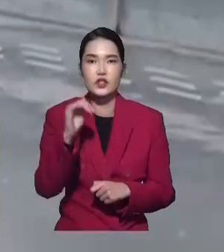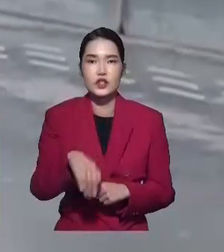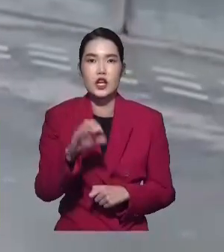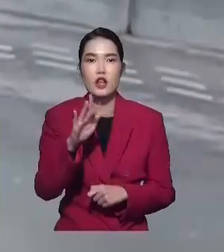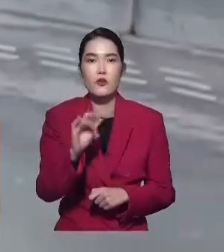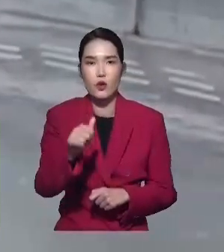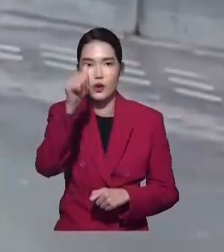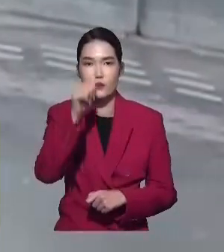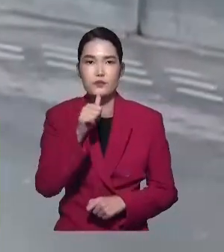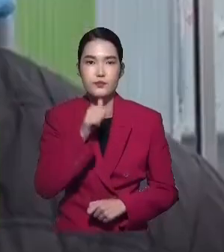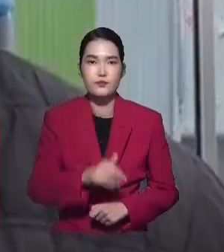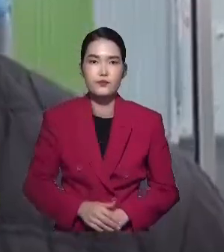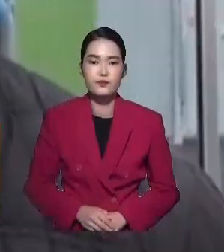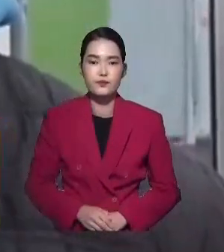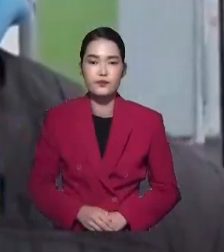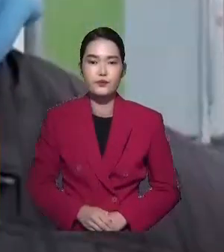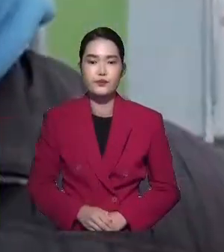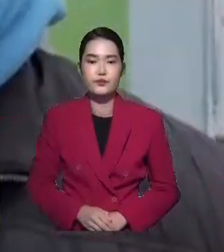евро в месяц.